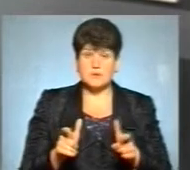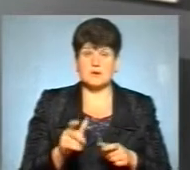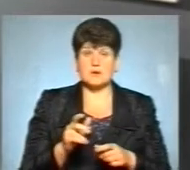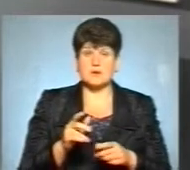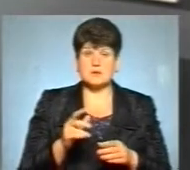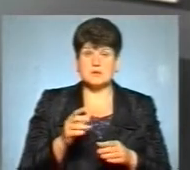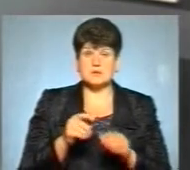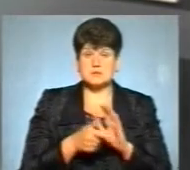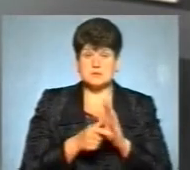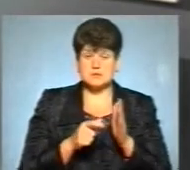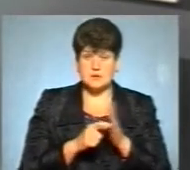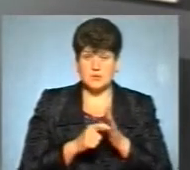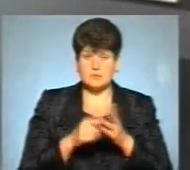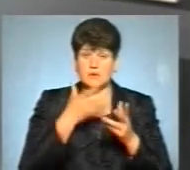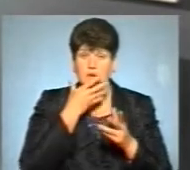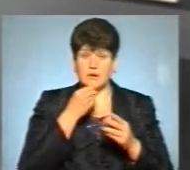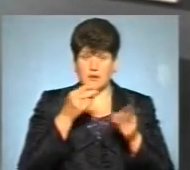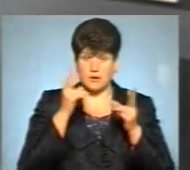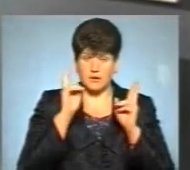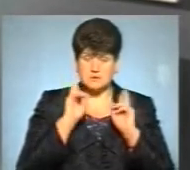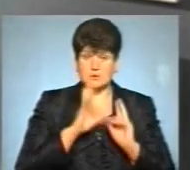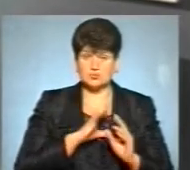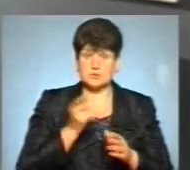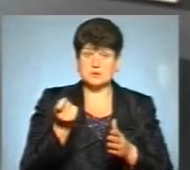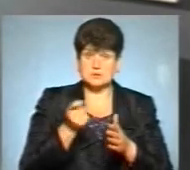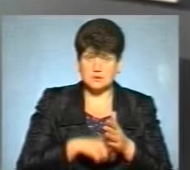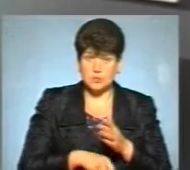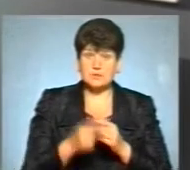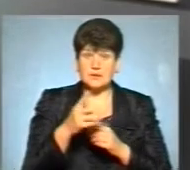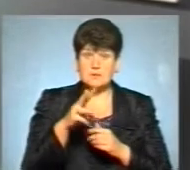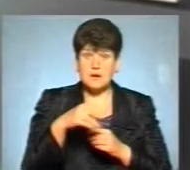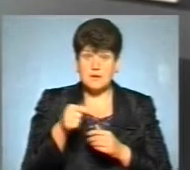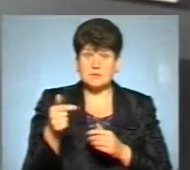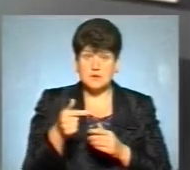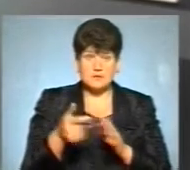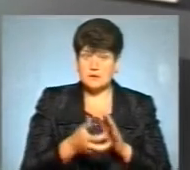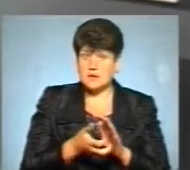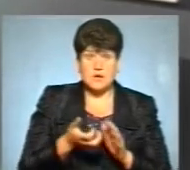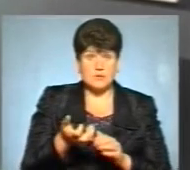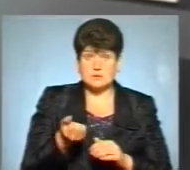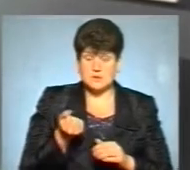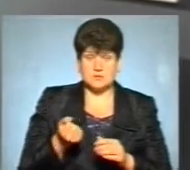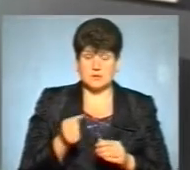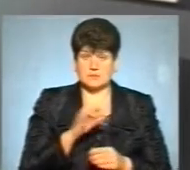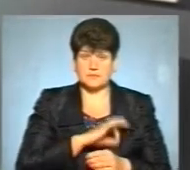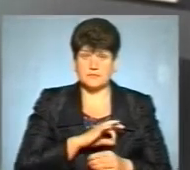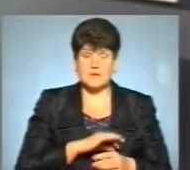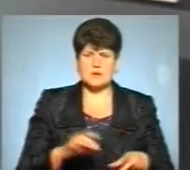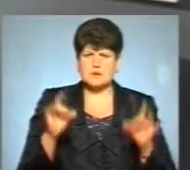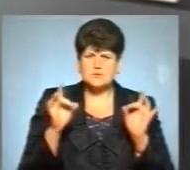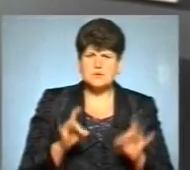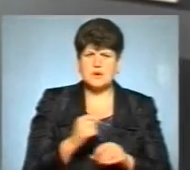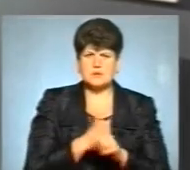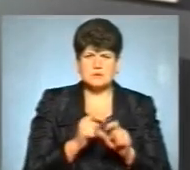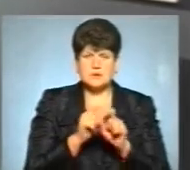закриті. Тобто люди, які зайняті в цьому бізнесі, 1 мільярд гривень недоотримали виручки. Ресторани і кафе